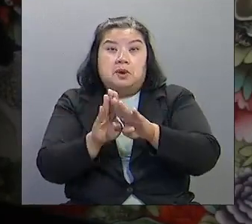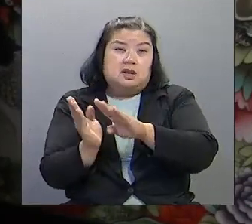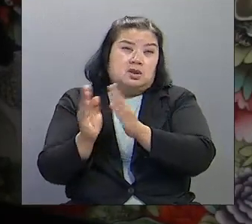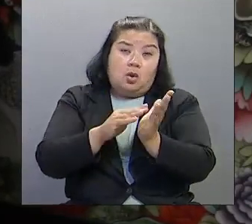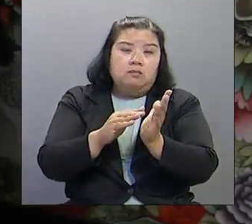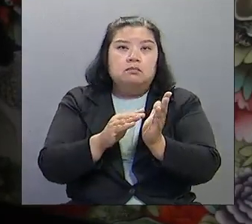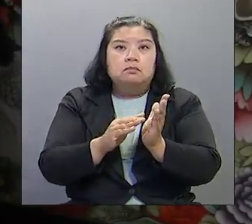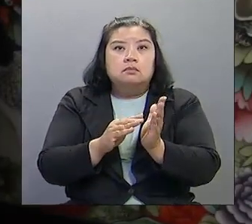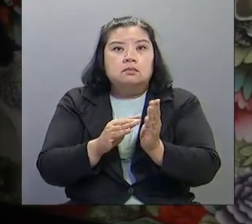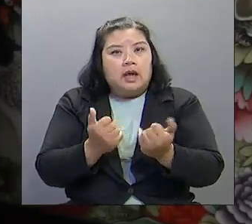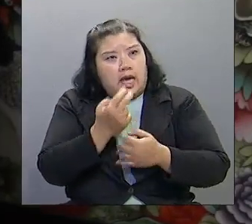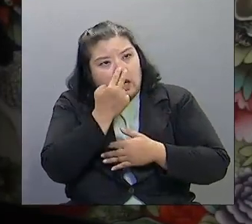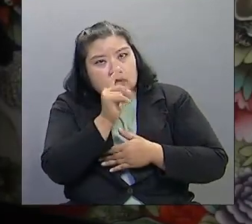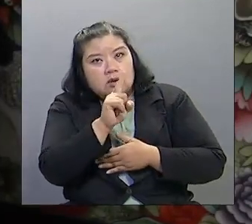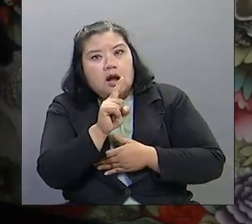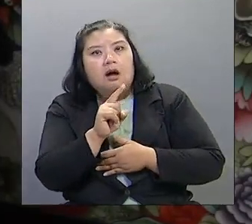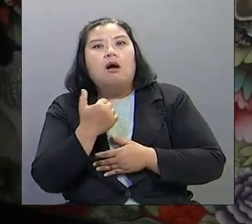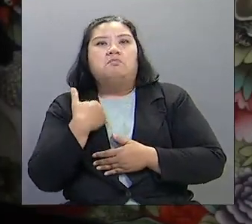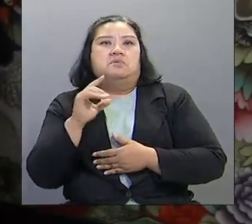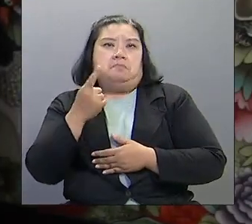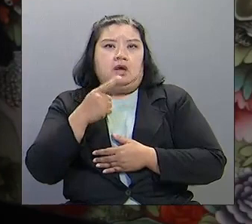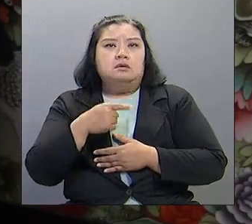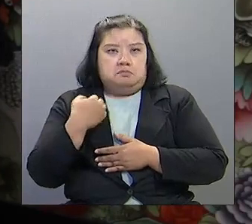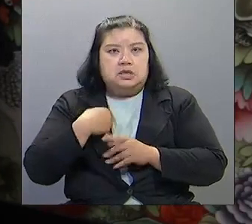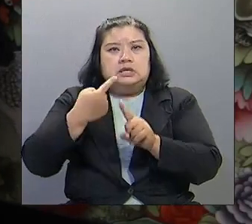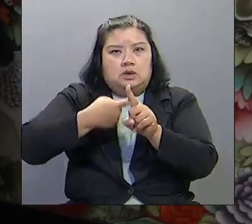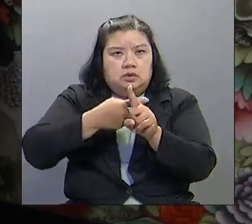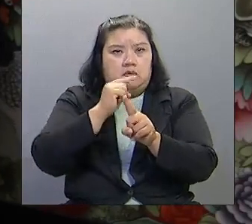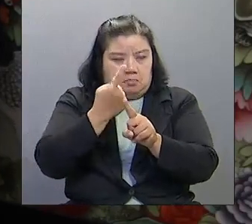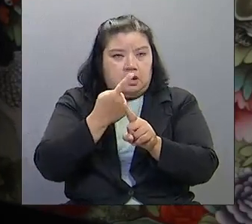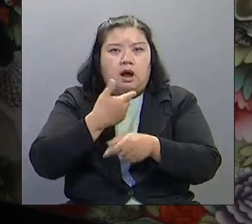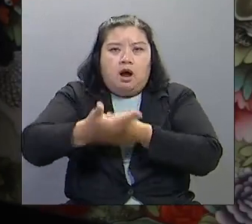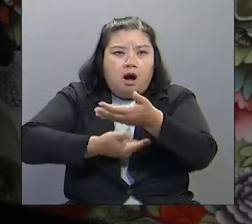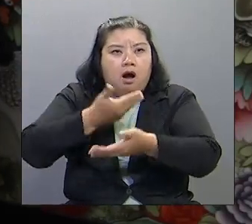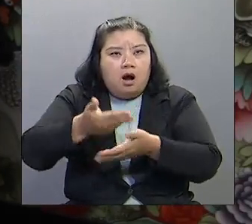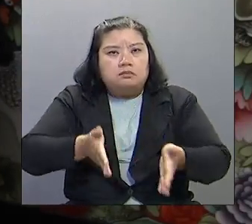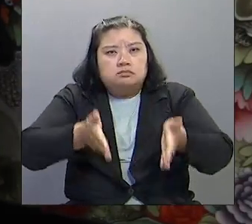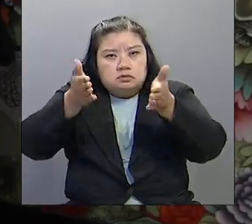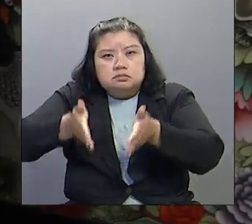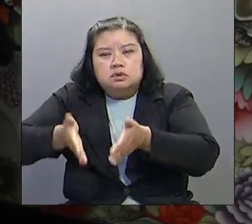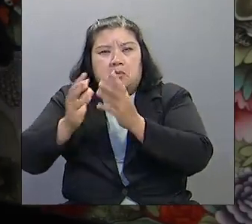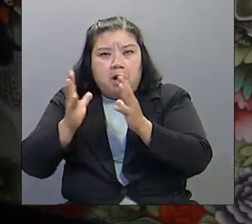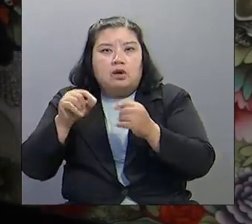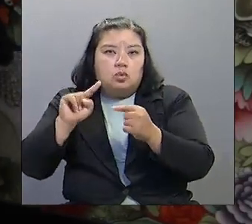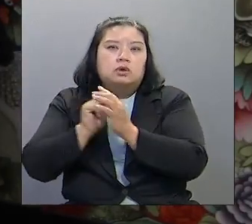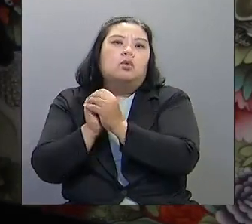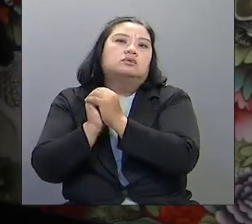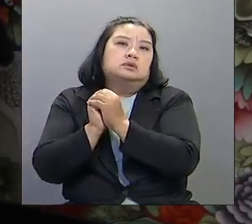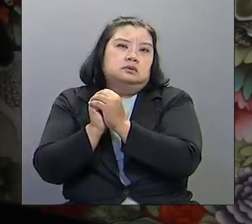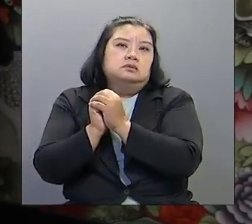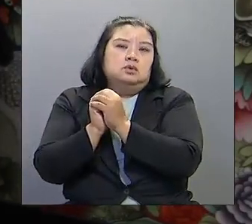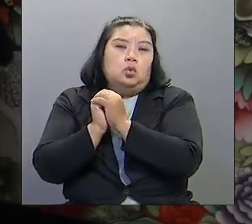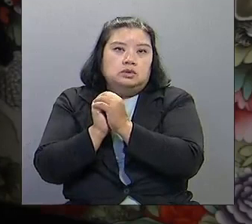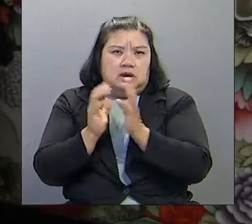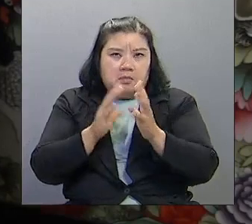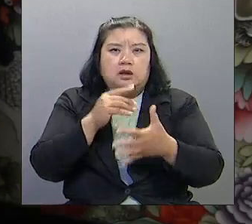ทุกวันนี้มันเริ่มมีคนมาเช่าเพื่อว่าเปิดกิจการเพิ่มขึ้นแล้วแต่ตัวเนี้ยเป็นต่างชาติในละแวกเยาวรา